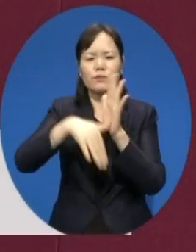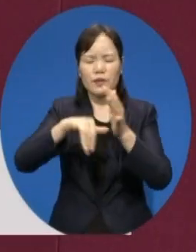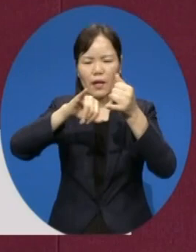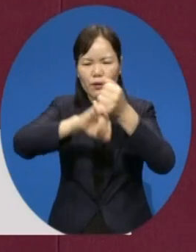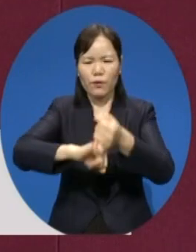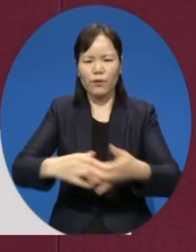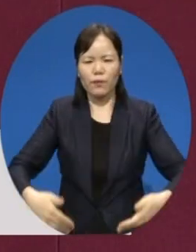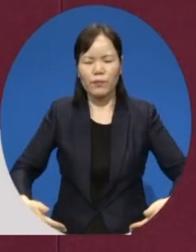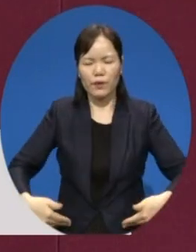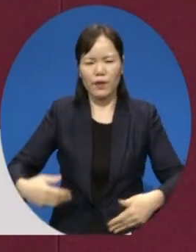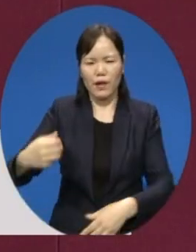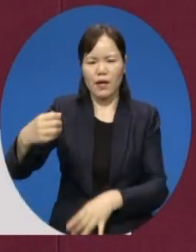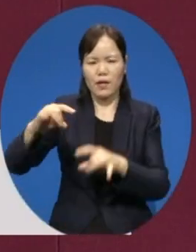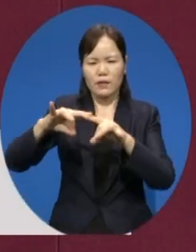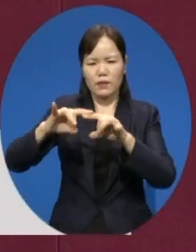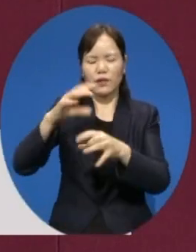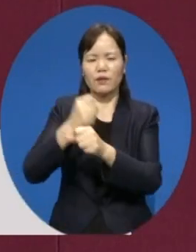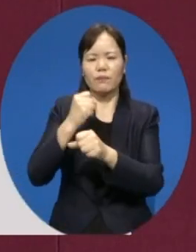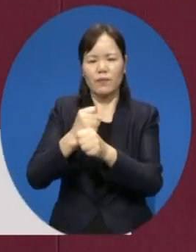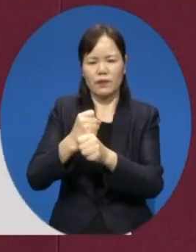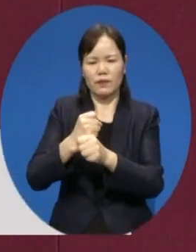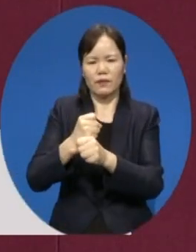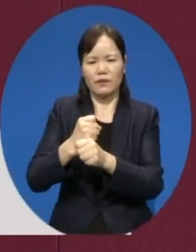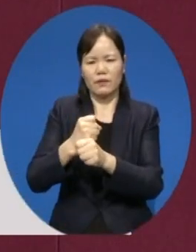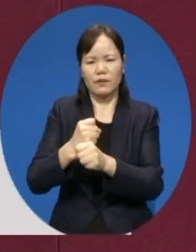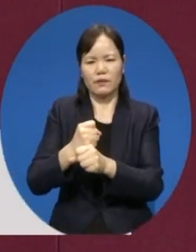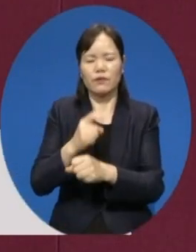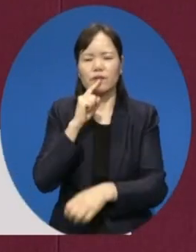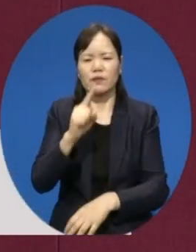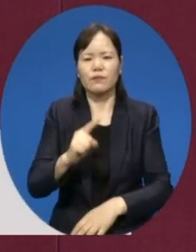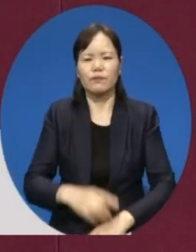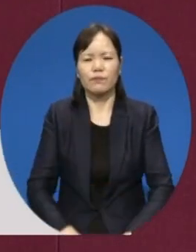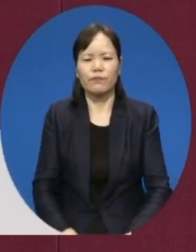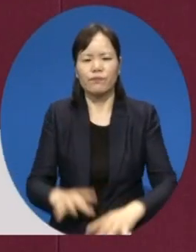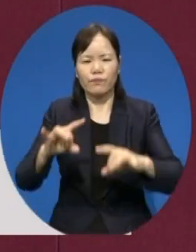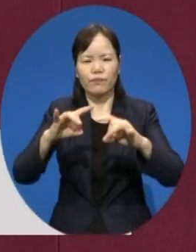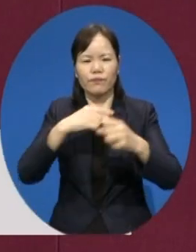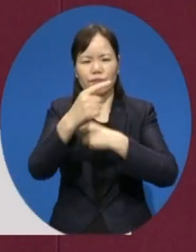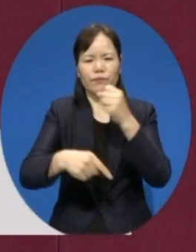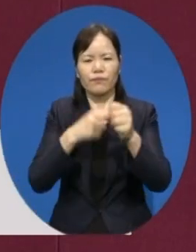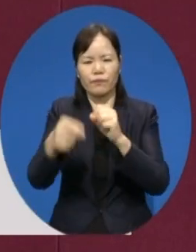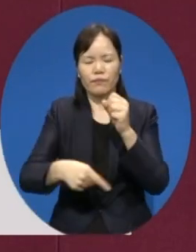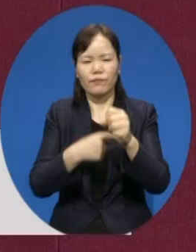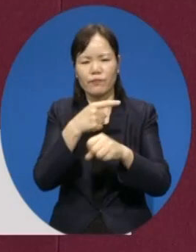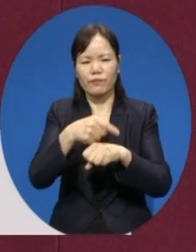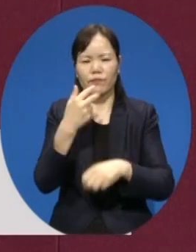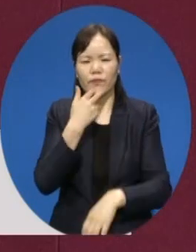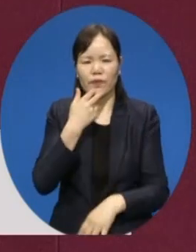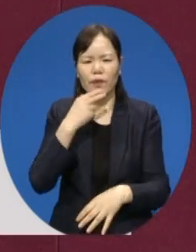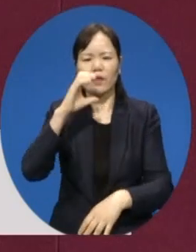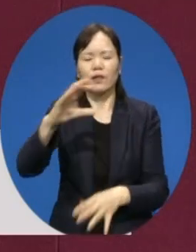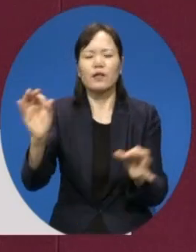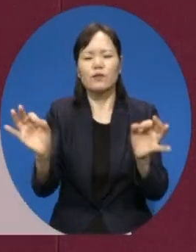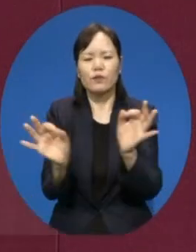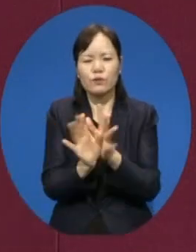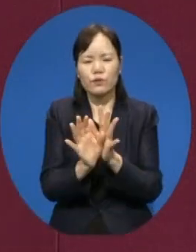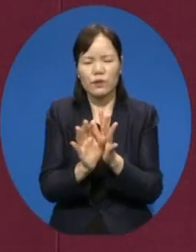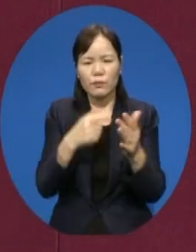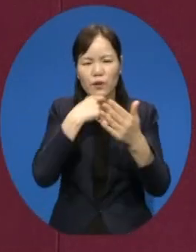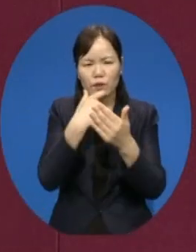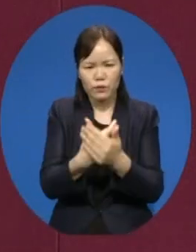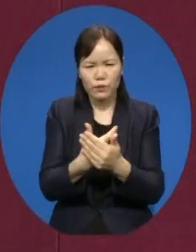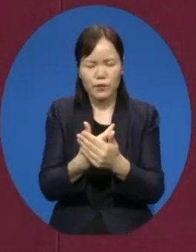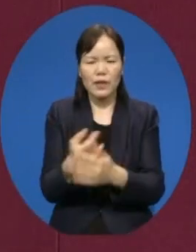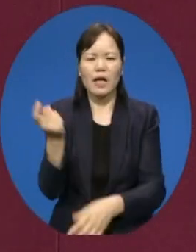필수 에너지원이다. 이렇게 얘기합니다. 원전 없는 탄소 중립은 속임수고